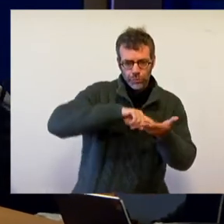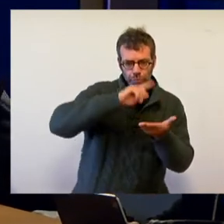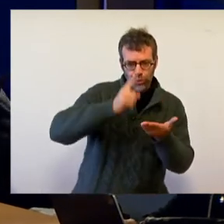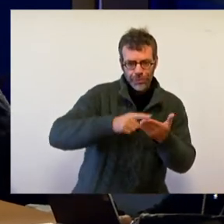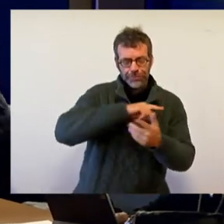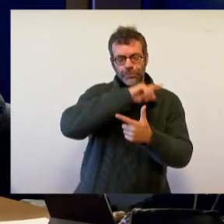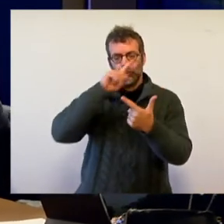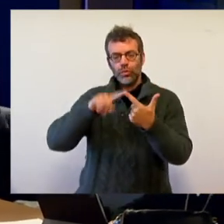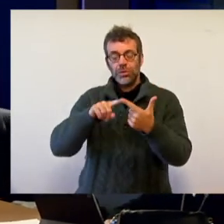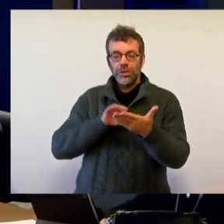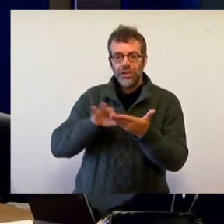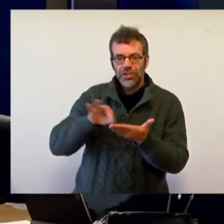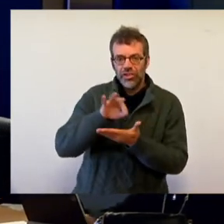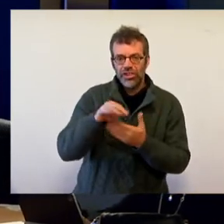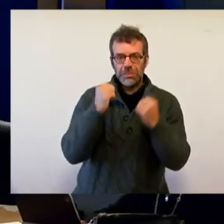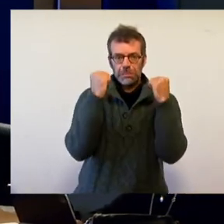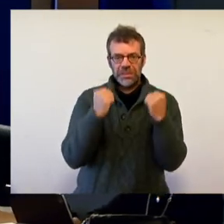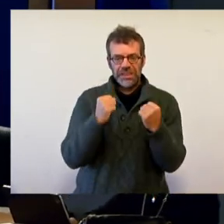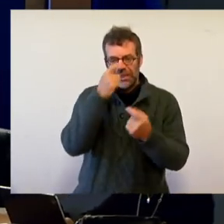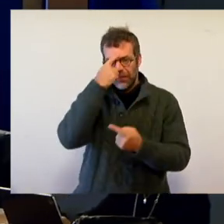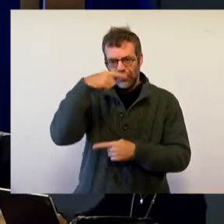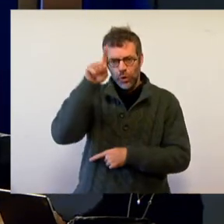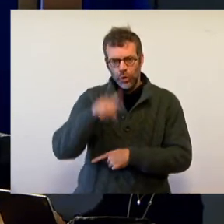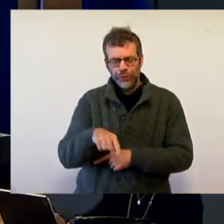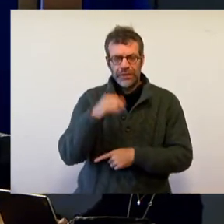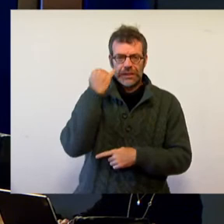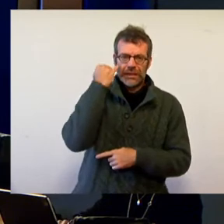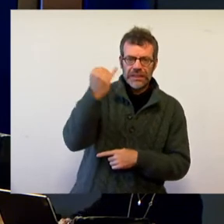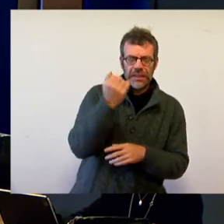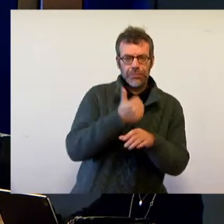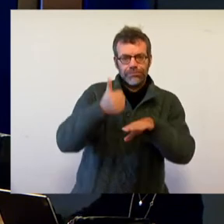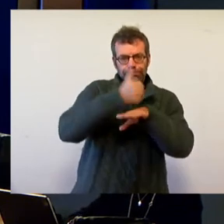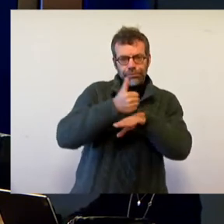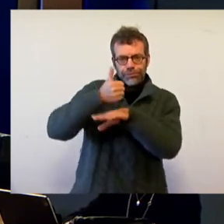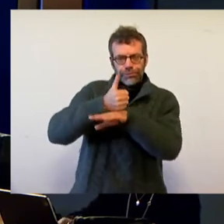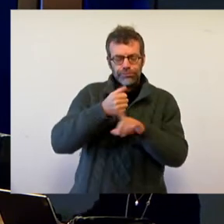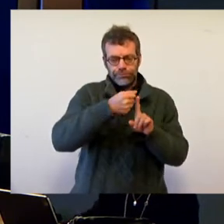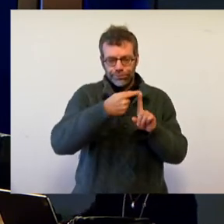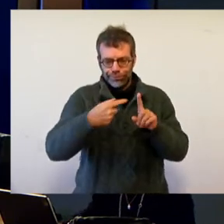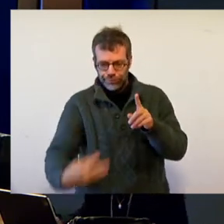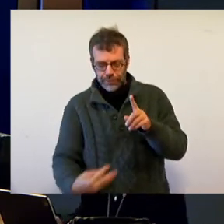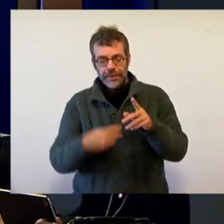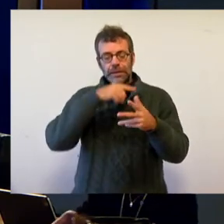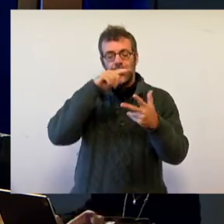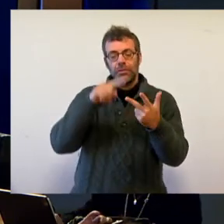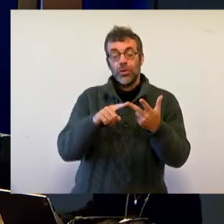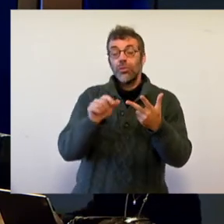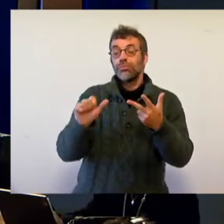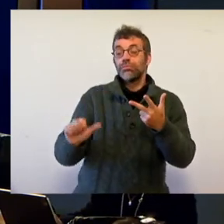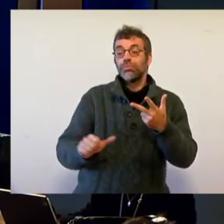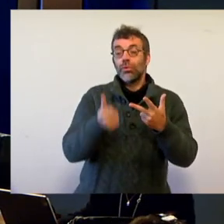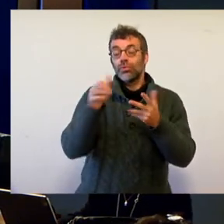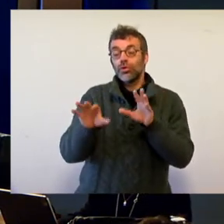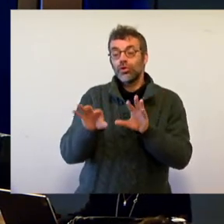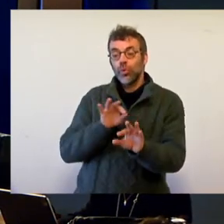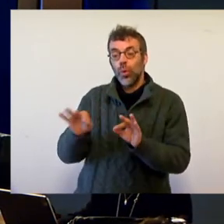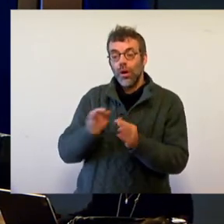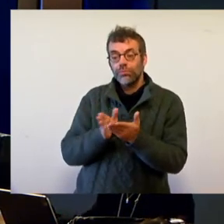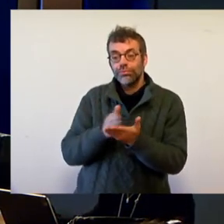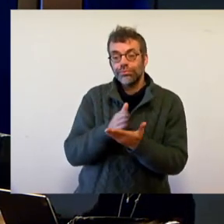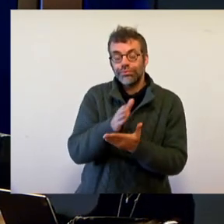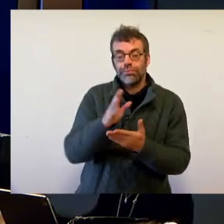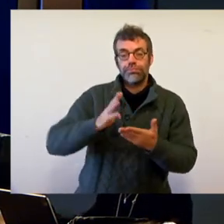piliers de la stratégie financière de ce nouveau mandat. Et enfin, les premières orientations du projet de